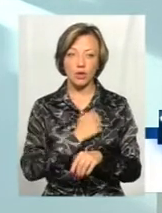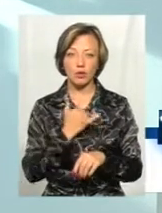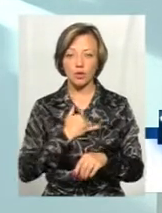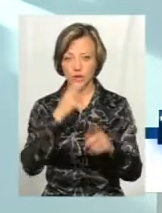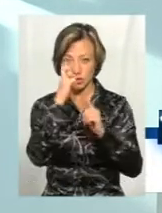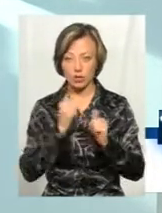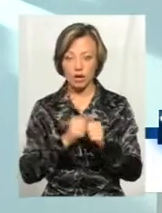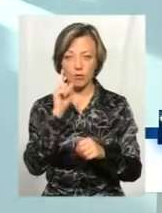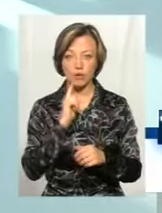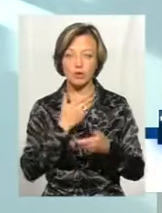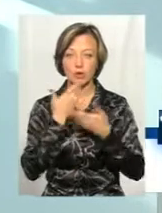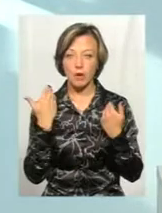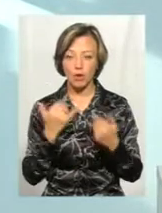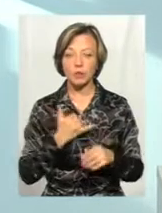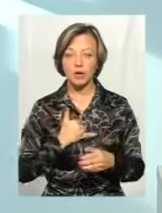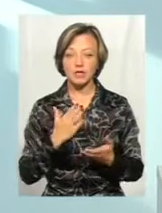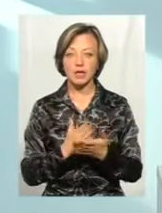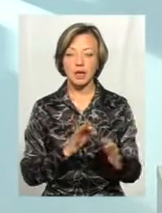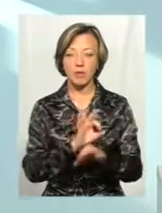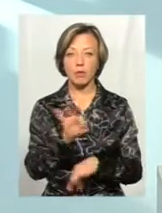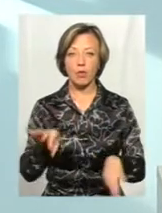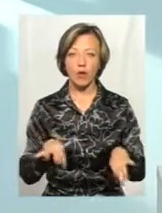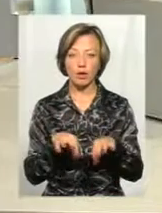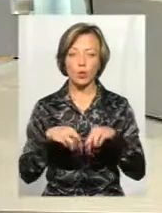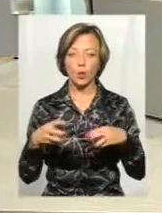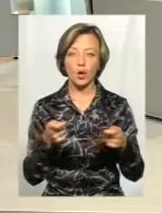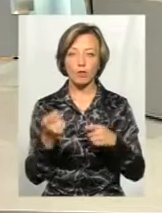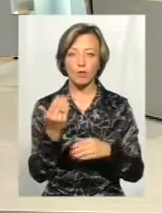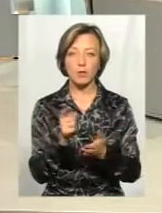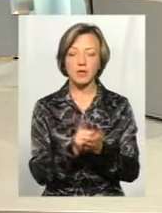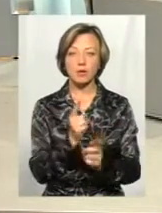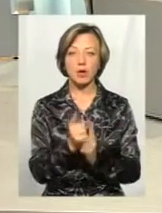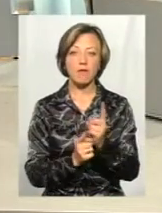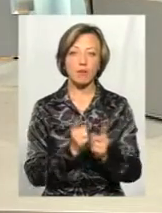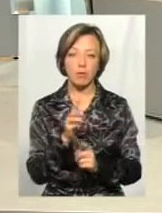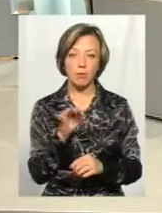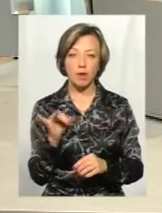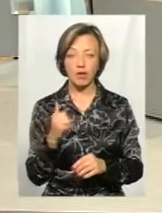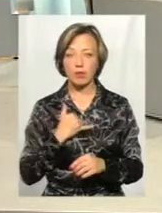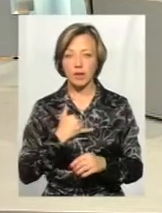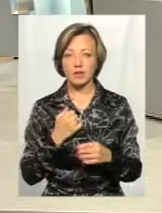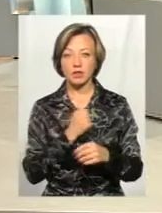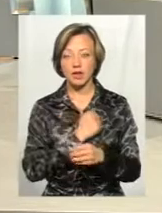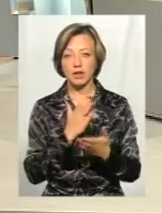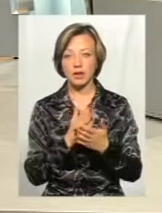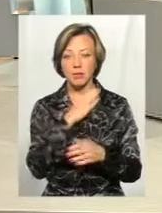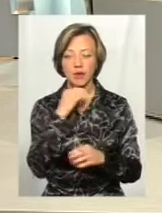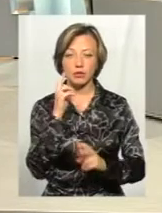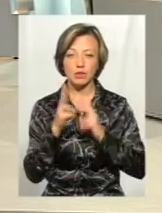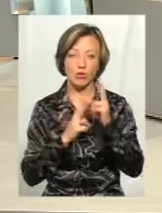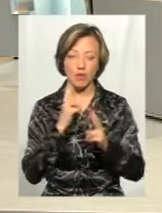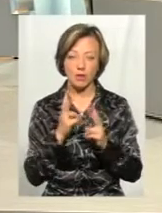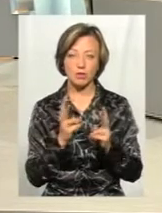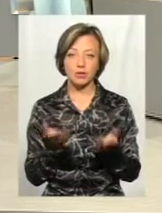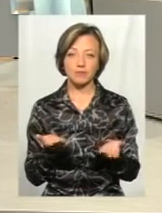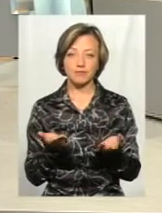державі поки що немає. У нас є проєкт урядової пенсійної реформи, У мене, на жаль, є до нього багато зауважень, як